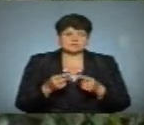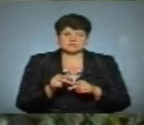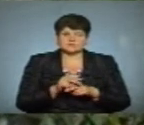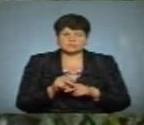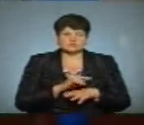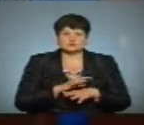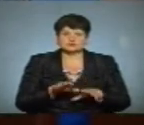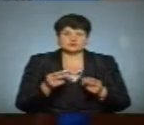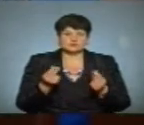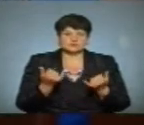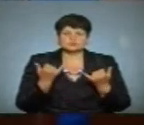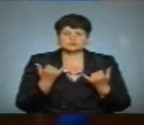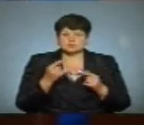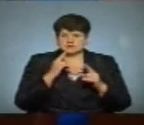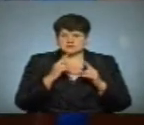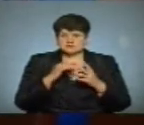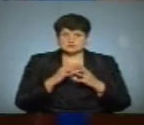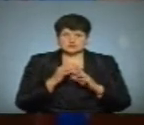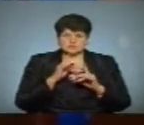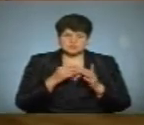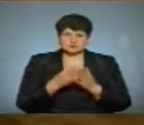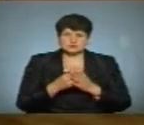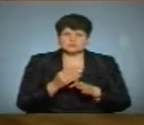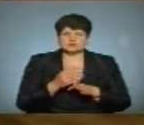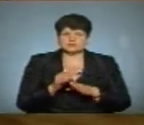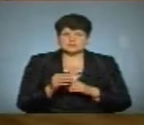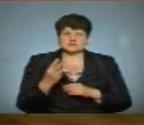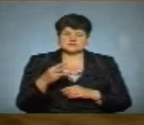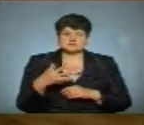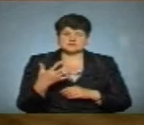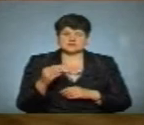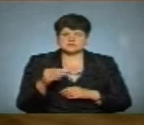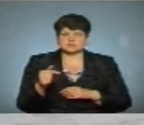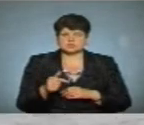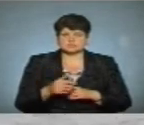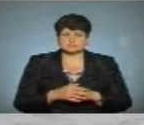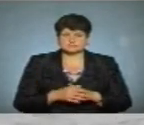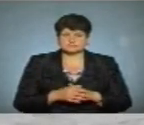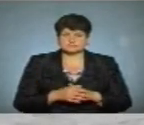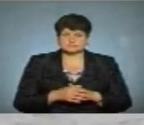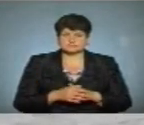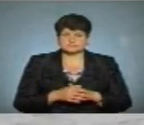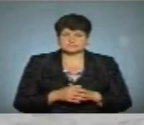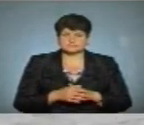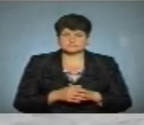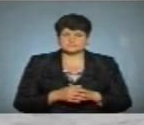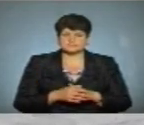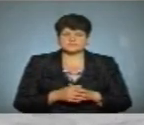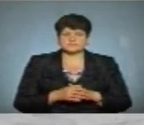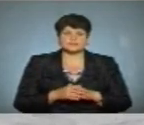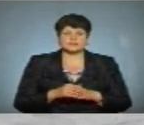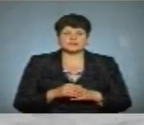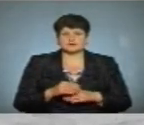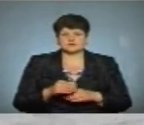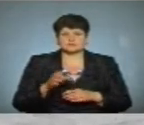мали коштів. Сьогодні на сесії селищної ради з бюджету виділили 35 тисяч гривень. Відгукнулося багато підприємців